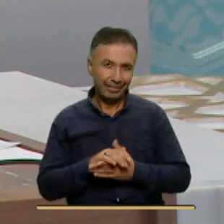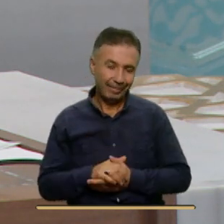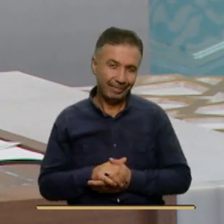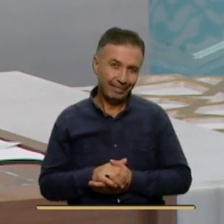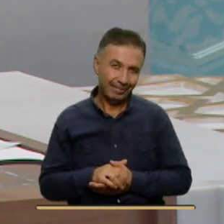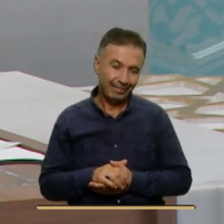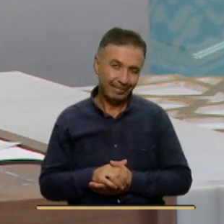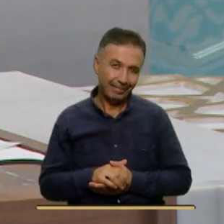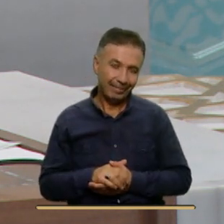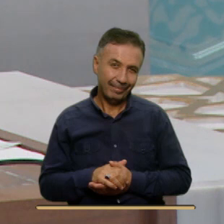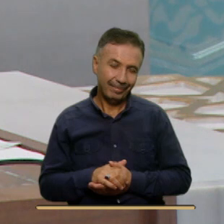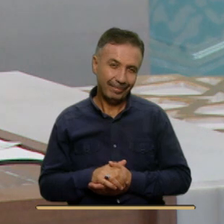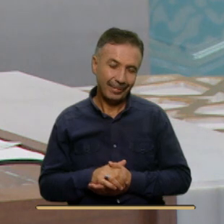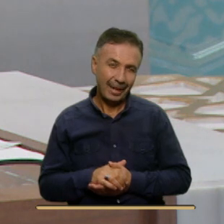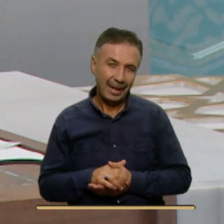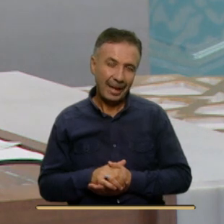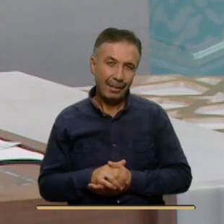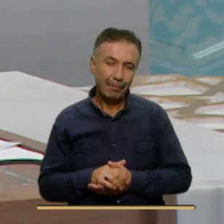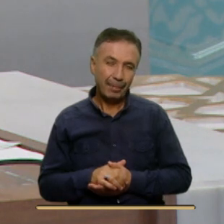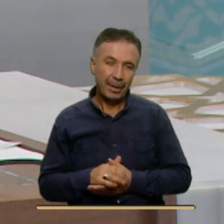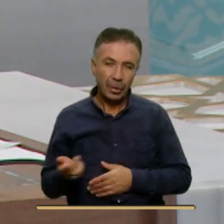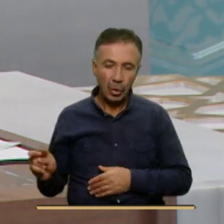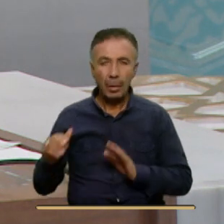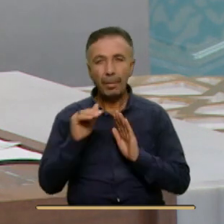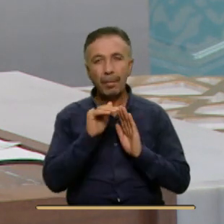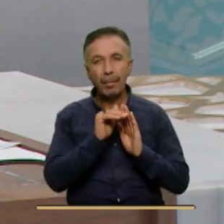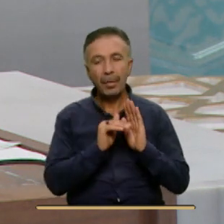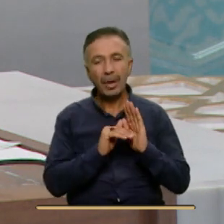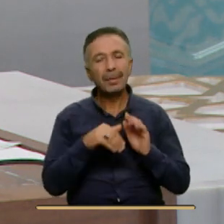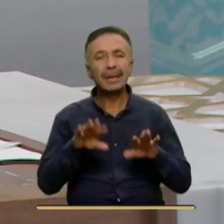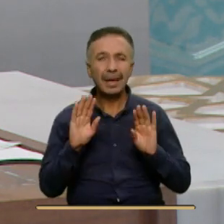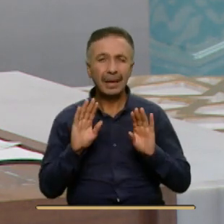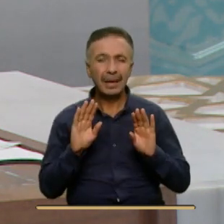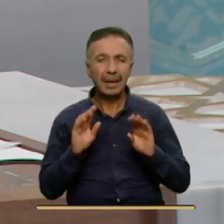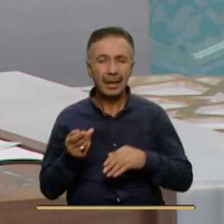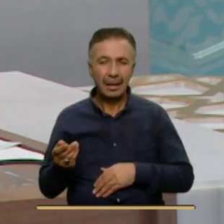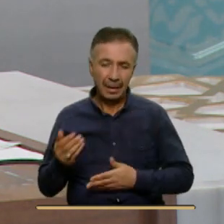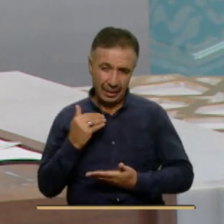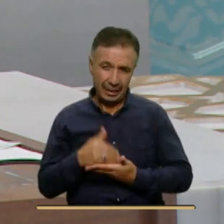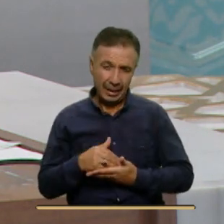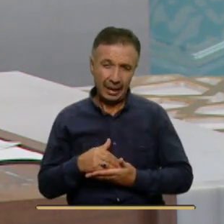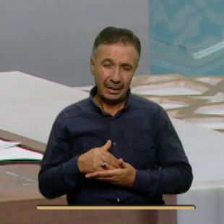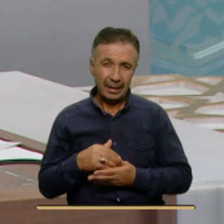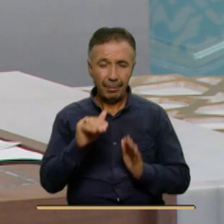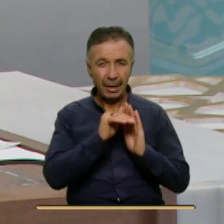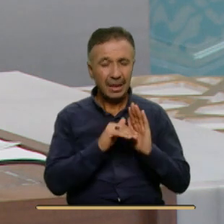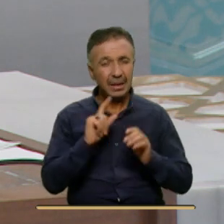müminler sadece. Bir merasim değil bu. Cenaze merasiminin gereklilikleri gibi düşünmeyin.